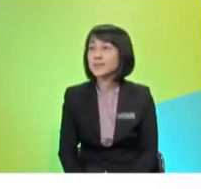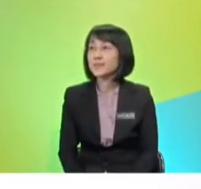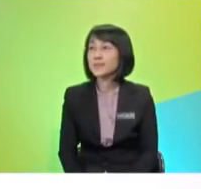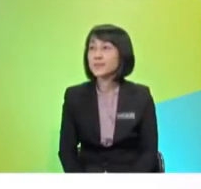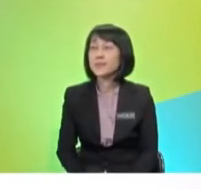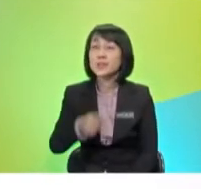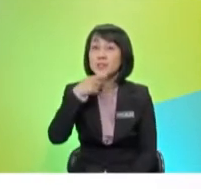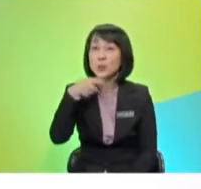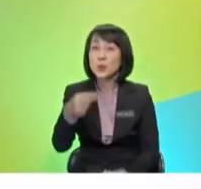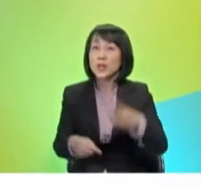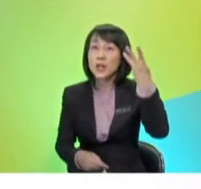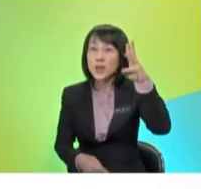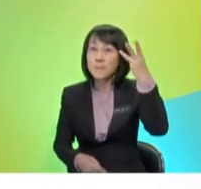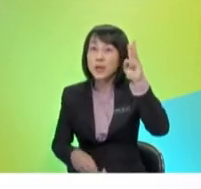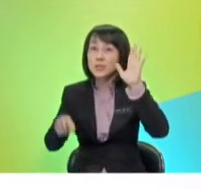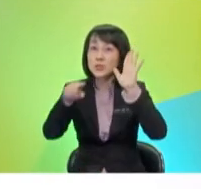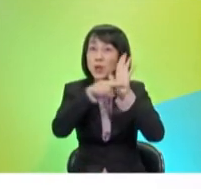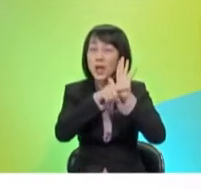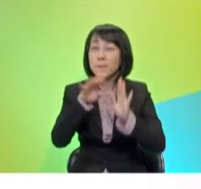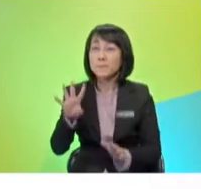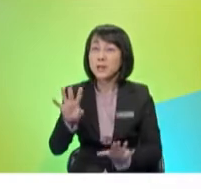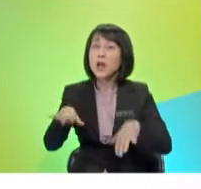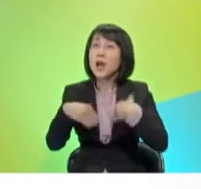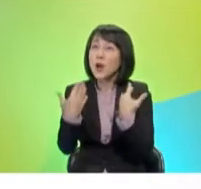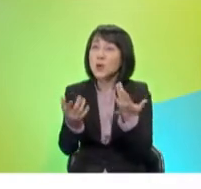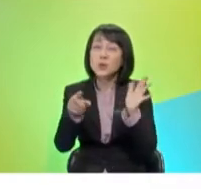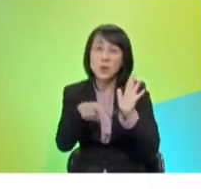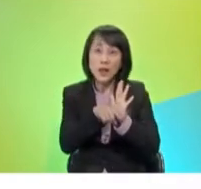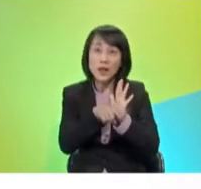164 Oke macam mana kita tolak dahulu